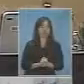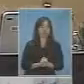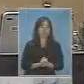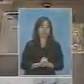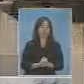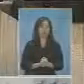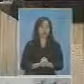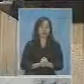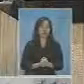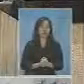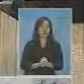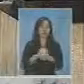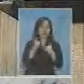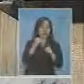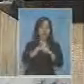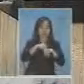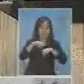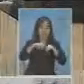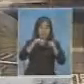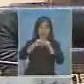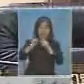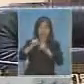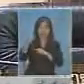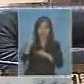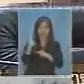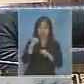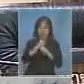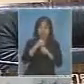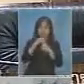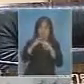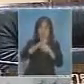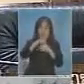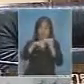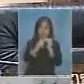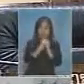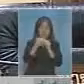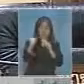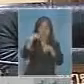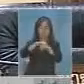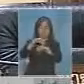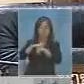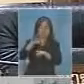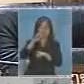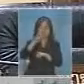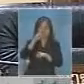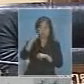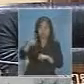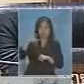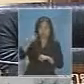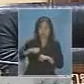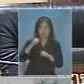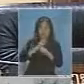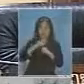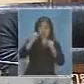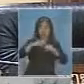ท่านประธานครับการดำเนินการทั้งหมดมีการดำเนินการทั้งสิ้น81คดีศาลตัดสินแล้ว2คดีระหว่างการพิจาร